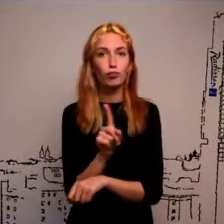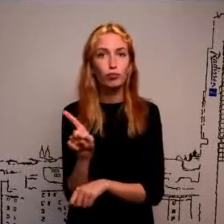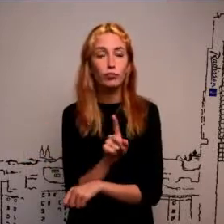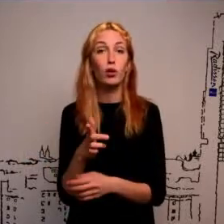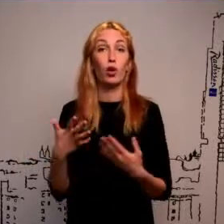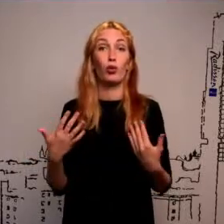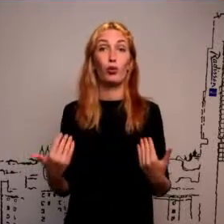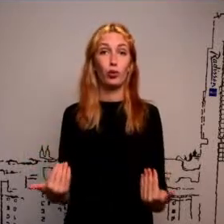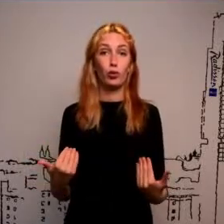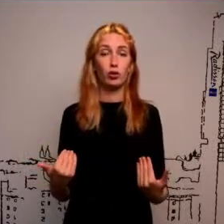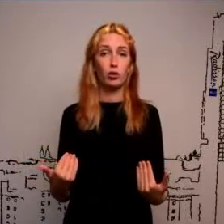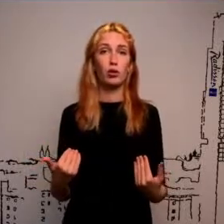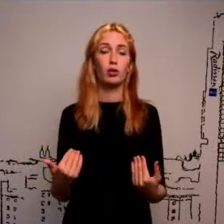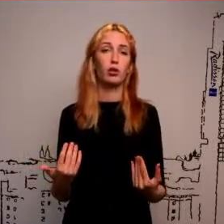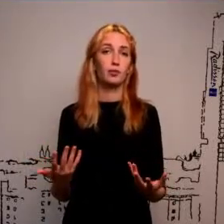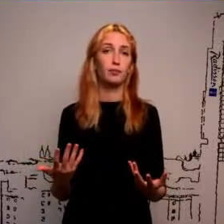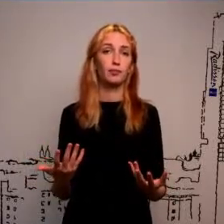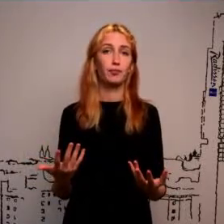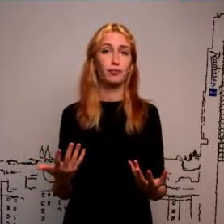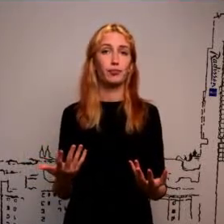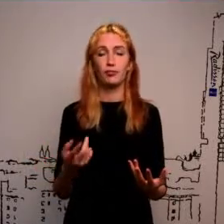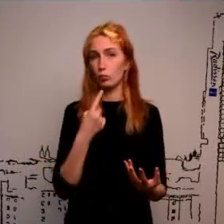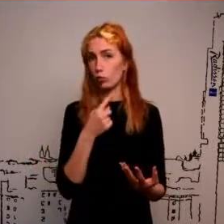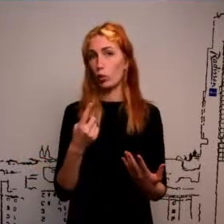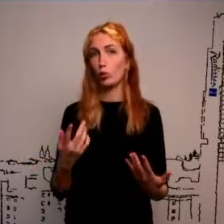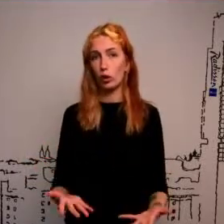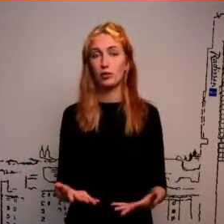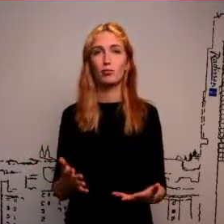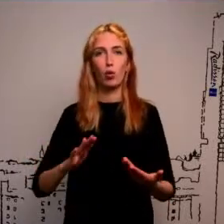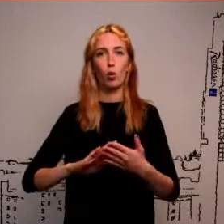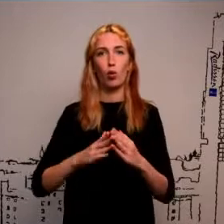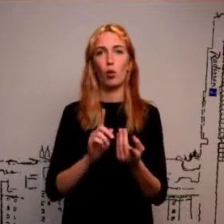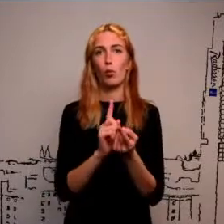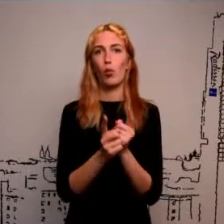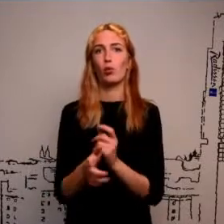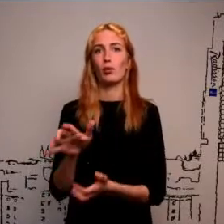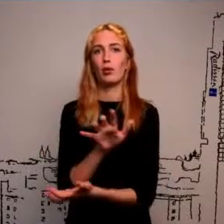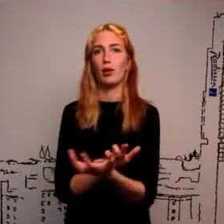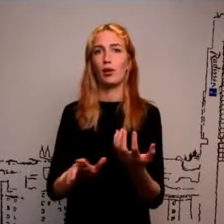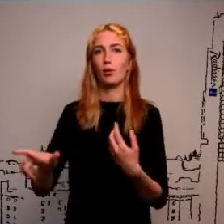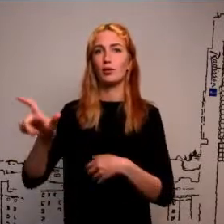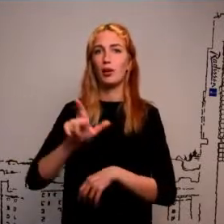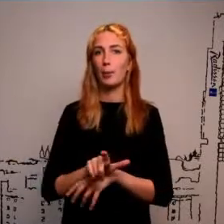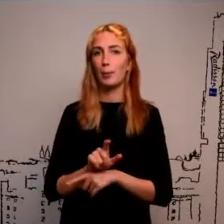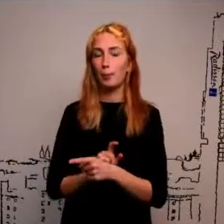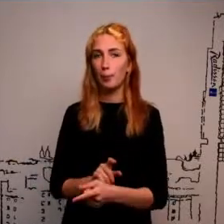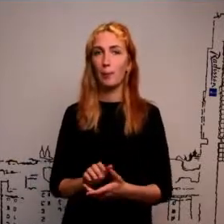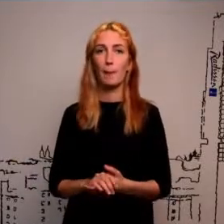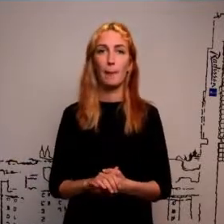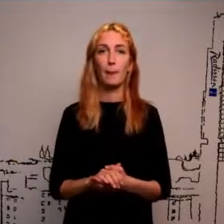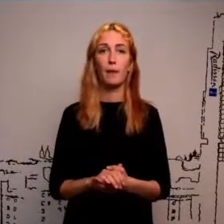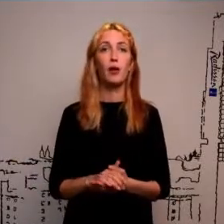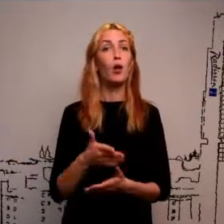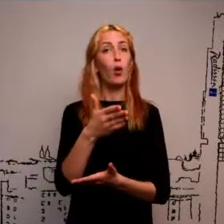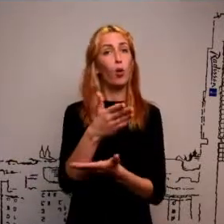on, ütleme siis niimoodi, et läinud asjad natuke keerulisemaks meie jaoks, et